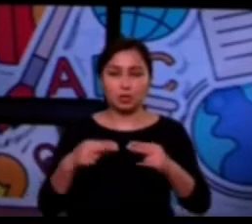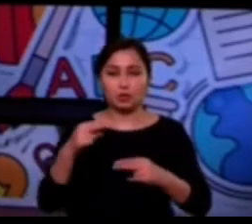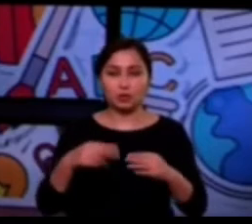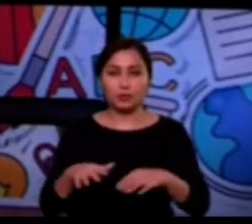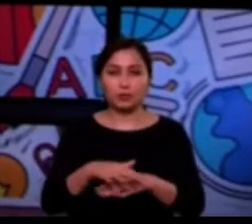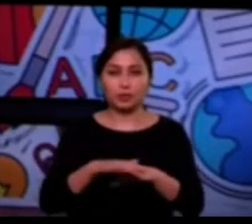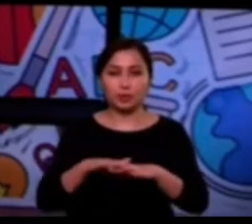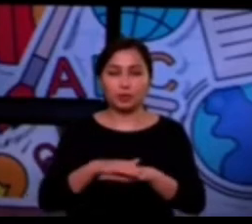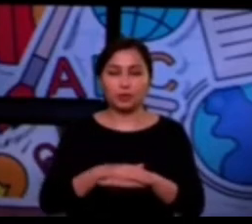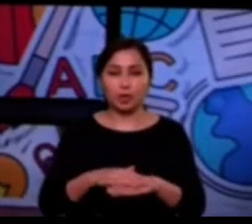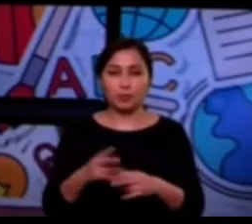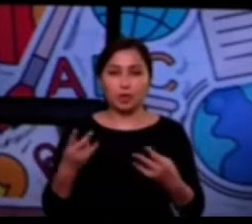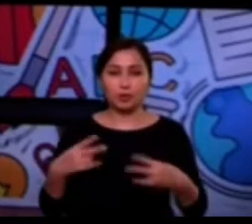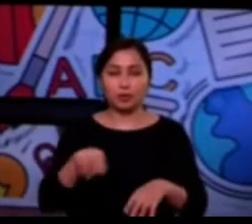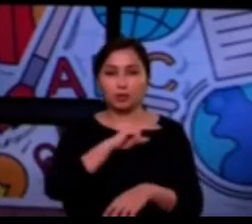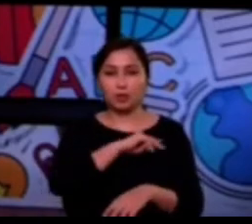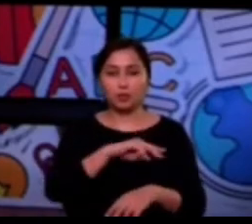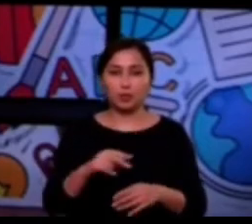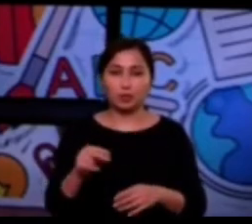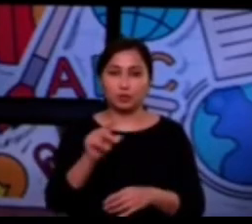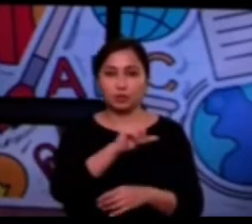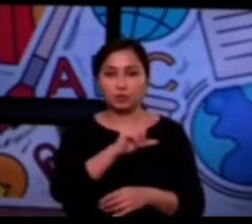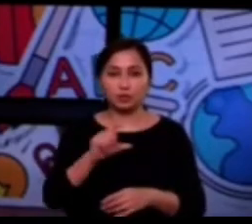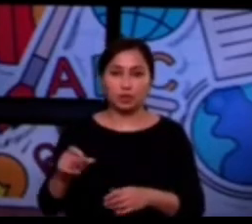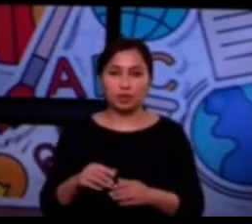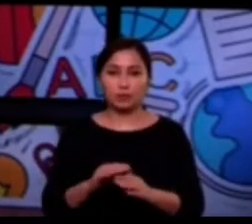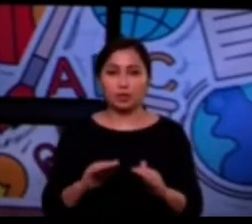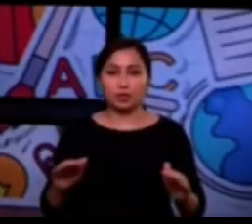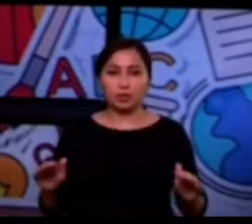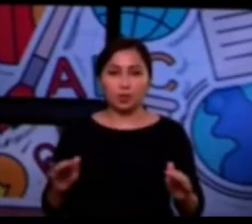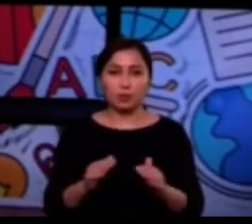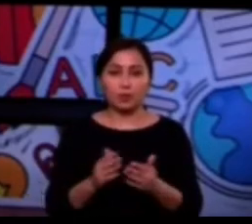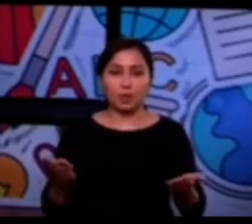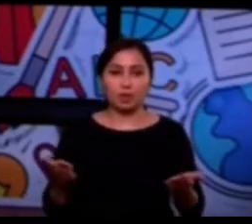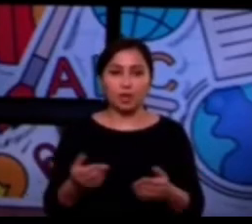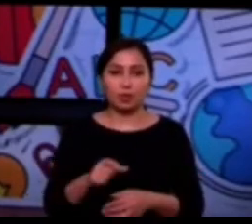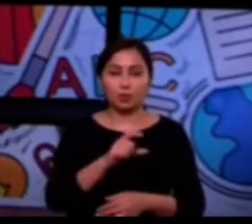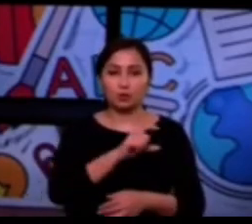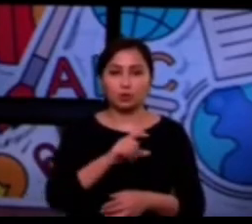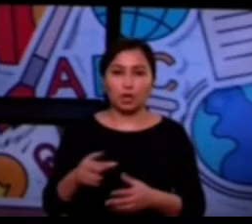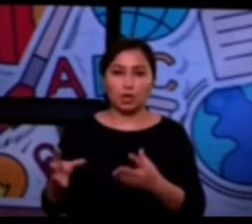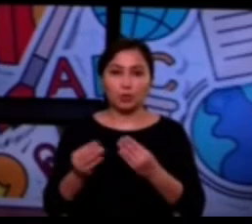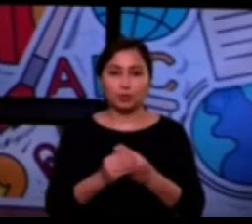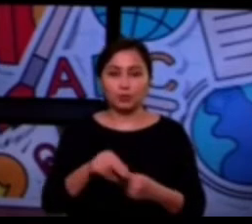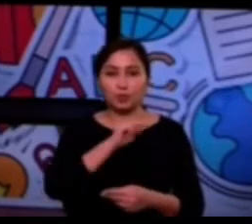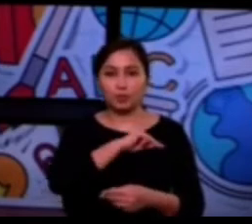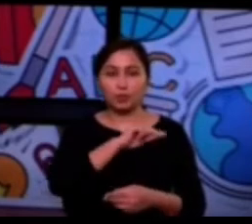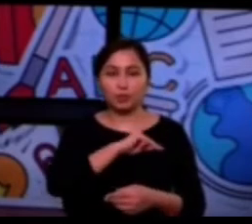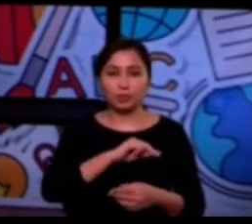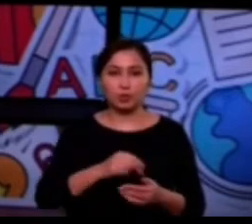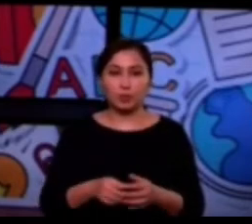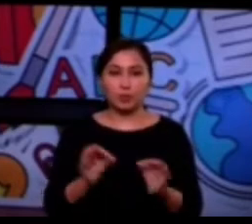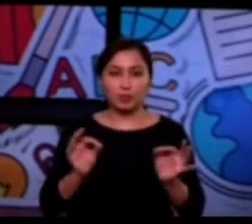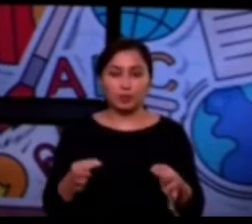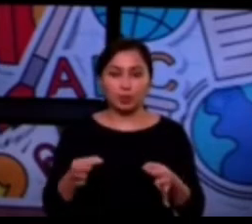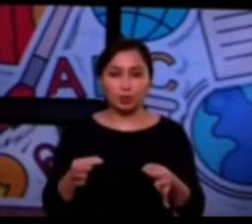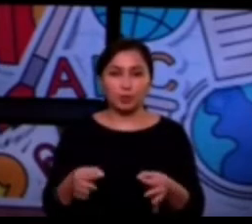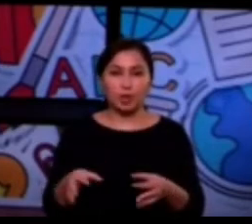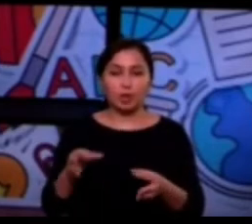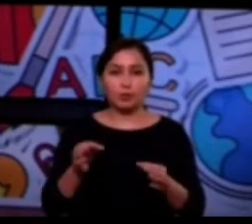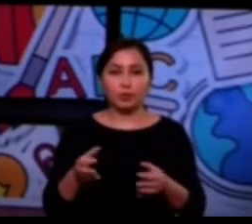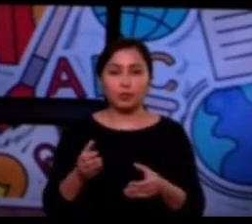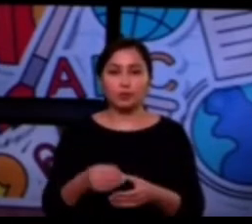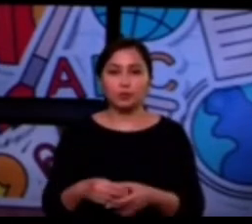пространство, или нерабочая строка. Ребята, а в какой строке мы с вами будем работать? Правильно, мы